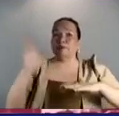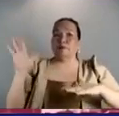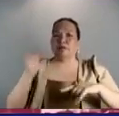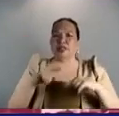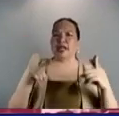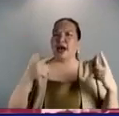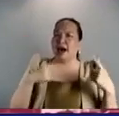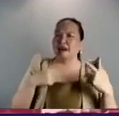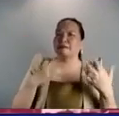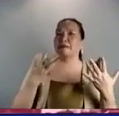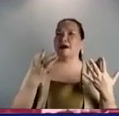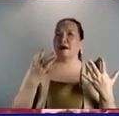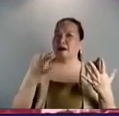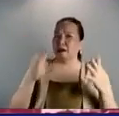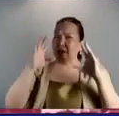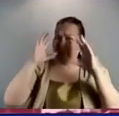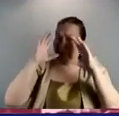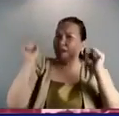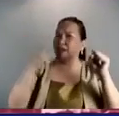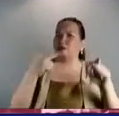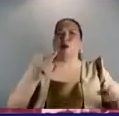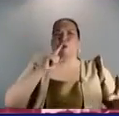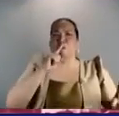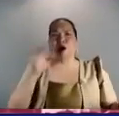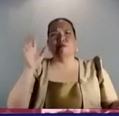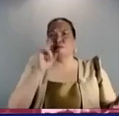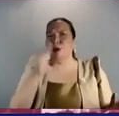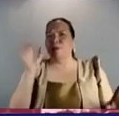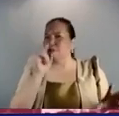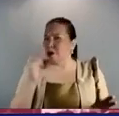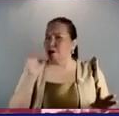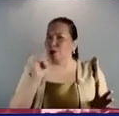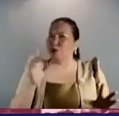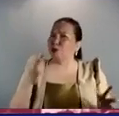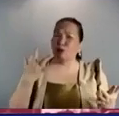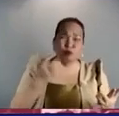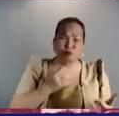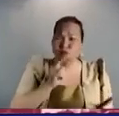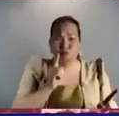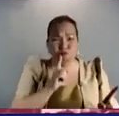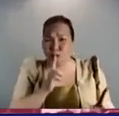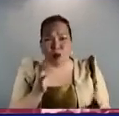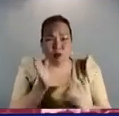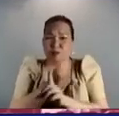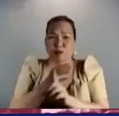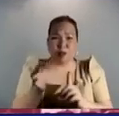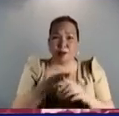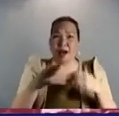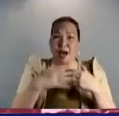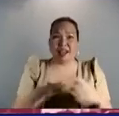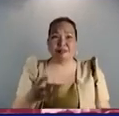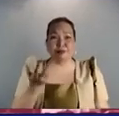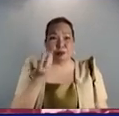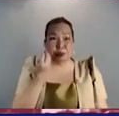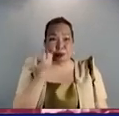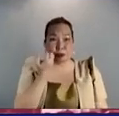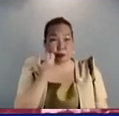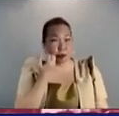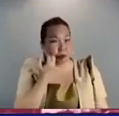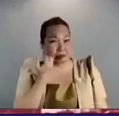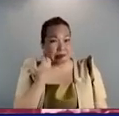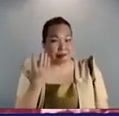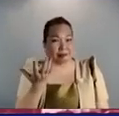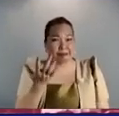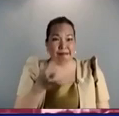matatamis na pangako na pagkatapos ng termino nila ay siyempre sa pagsusuri mo may pagkukulang na hindi naman po